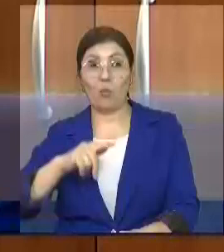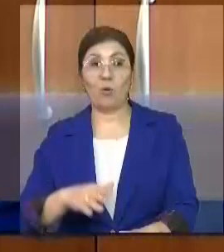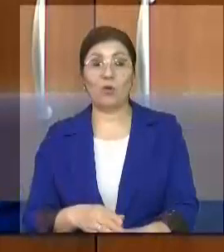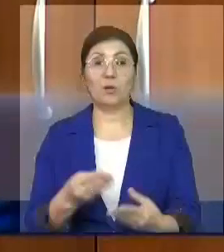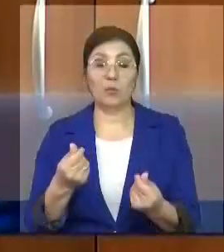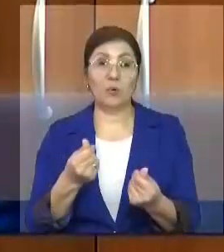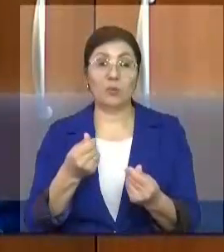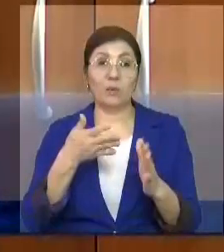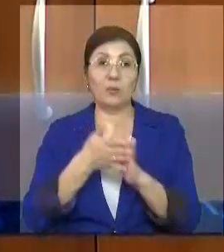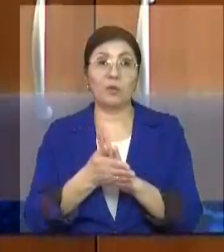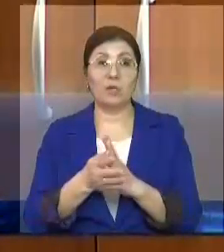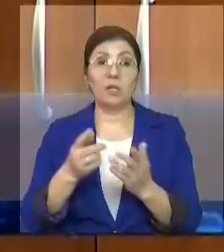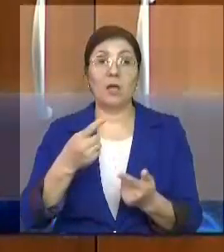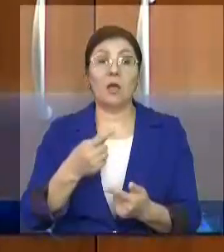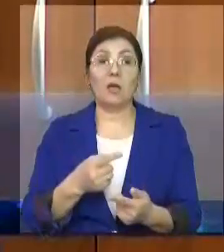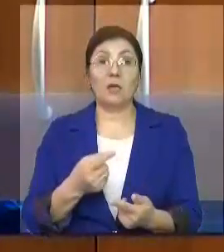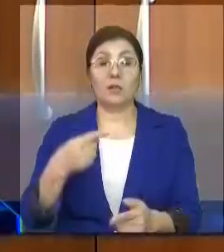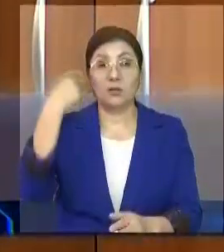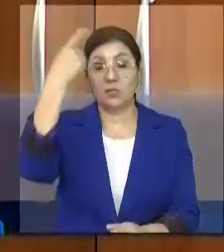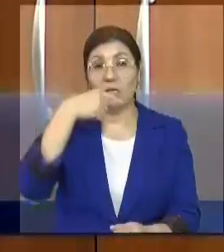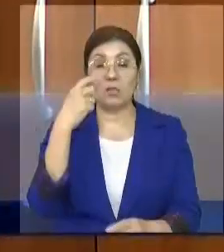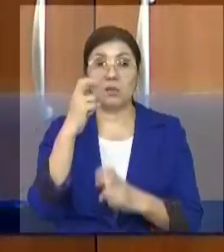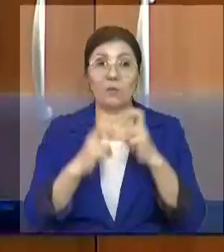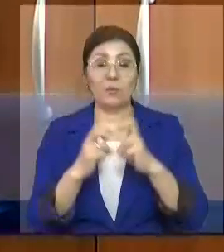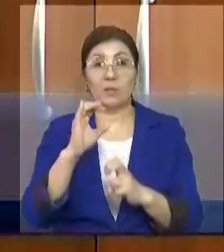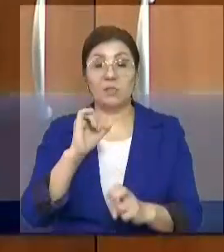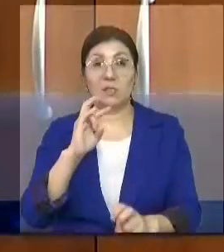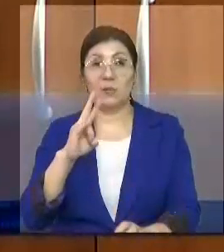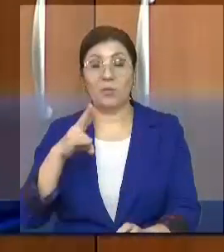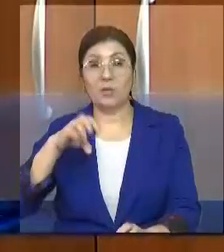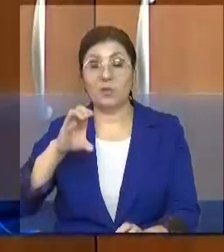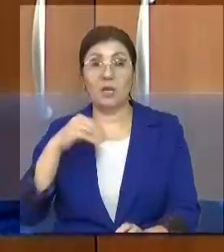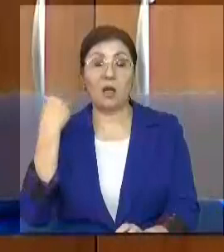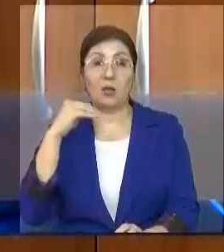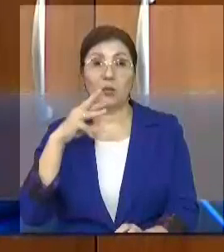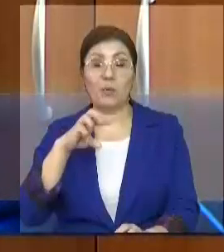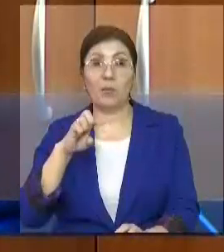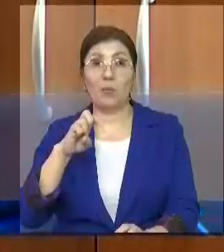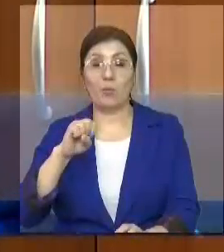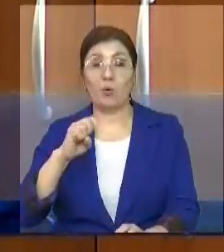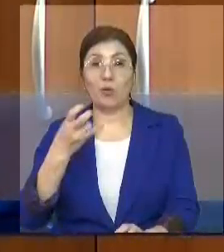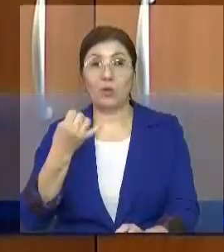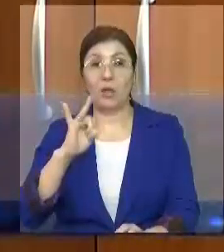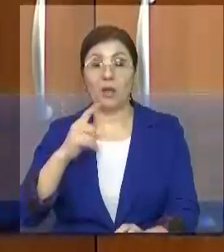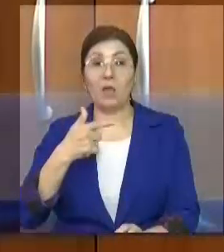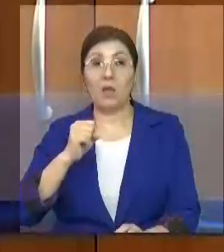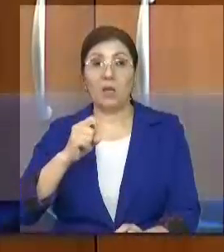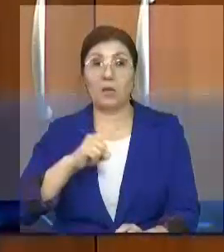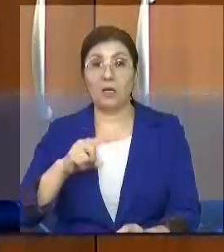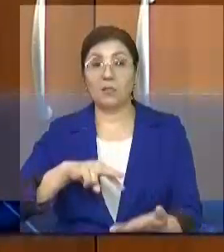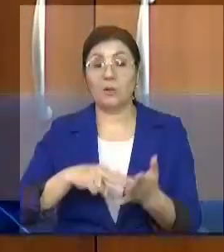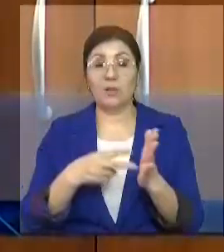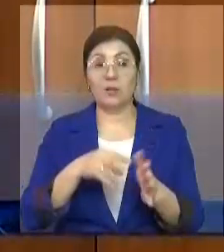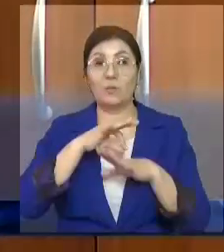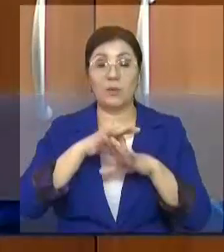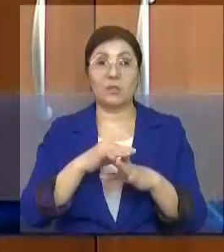из частных предприятий. Это СНПС, Ахтюбинайгаз и КМК Мунайгаз. То есть в этом году они планируют